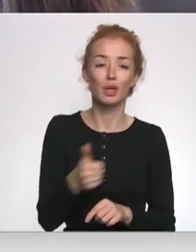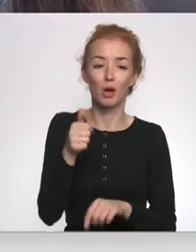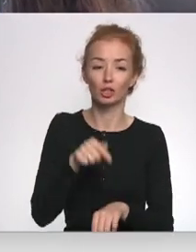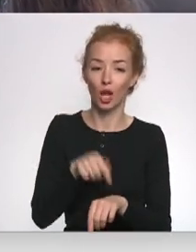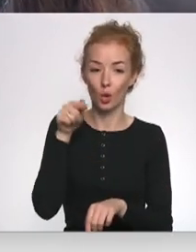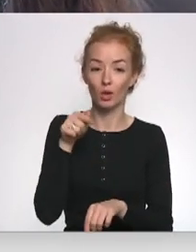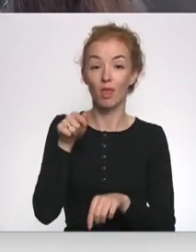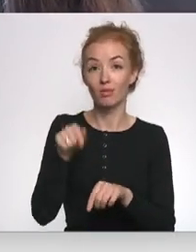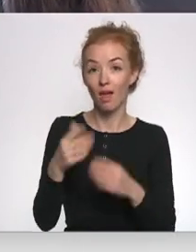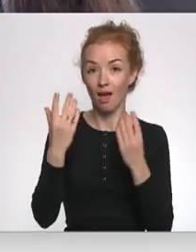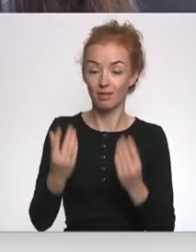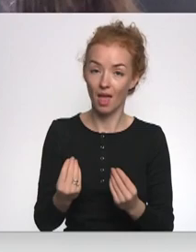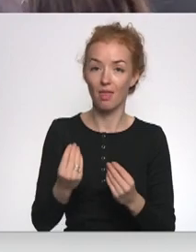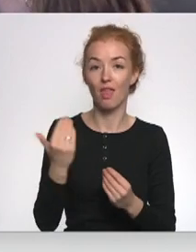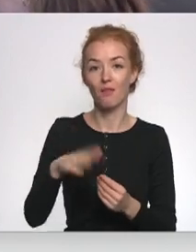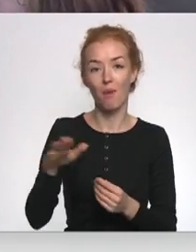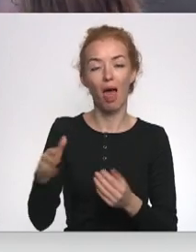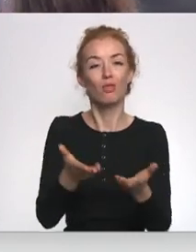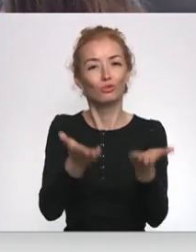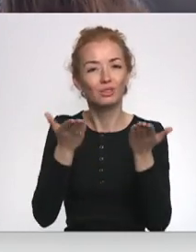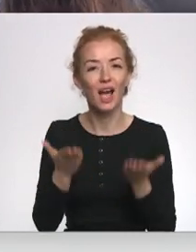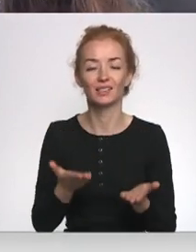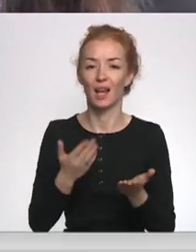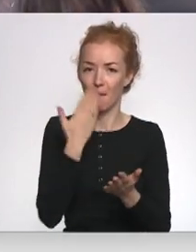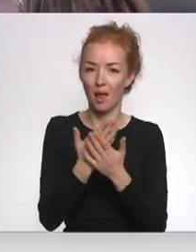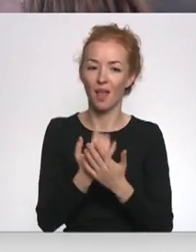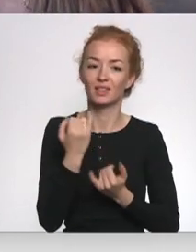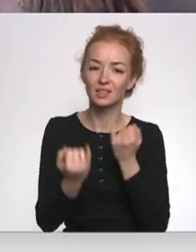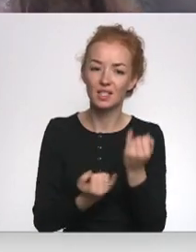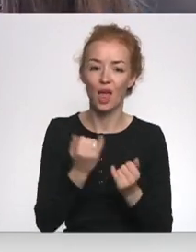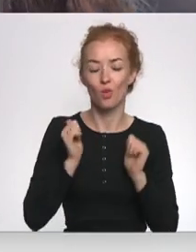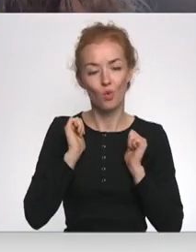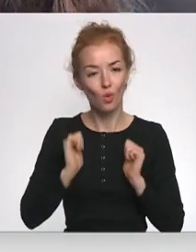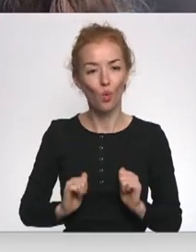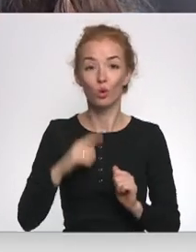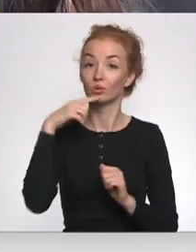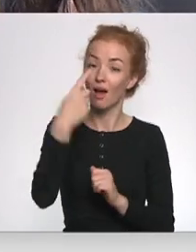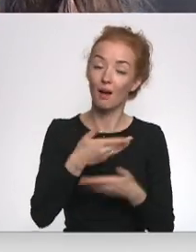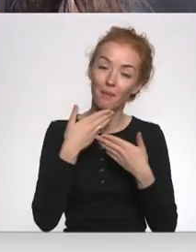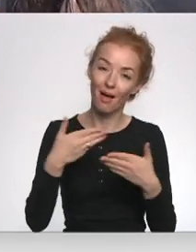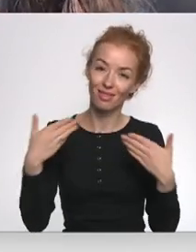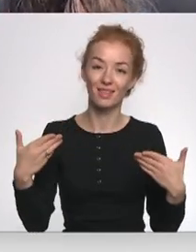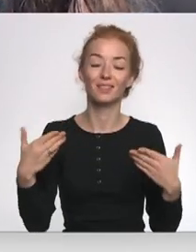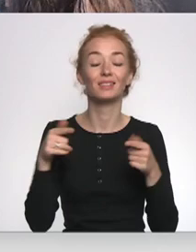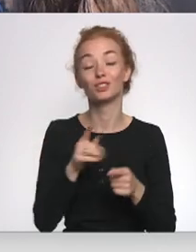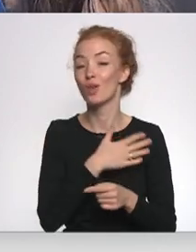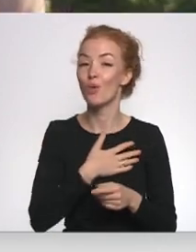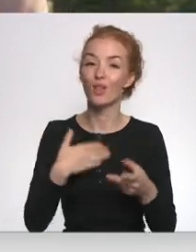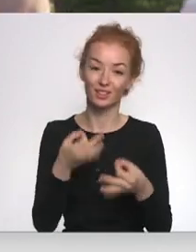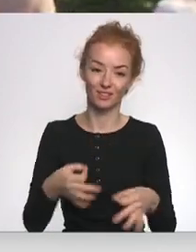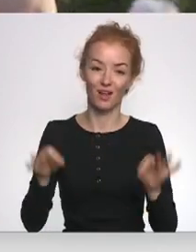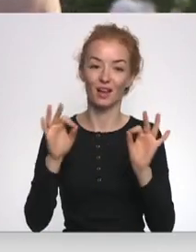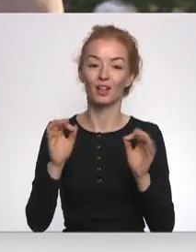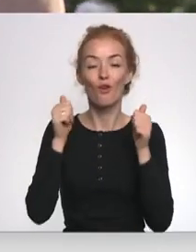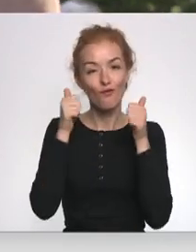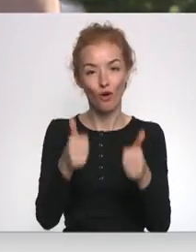tev bērni tajā dienā uzaicina, ka tev izrāda cieņu, godu, saka paldies. Nu, tas ir ļoti svarīgi.